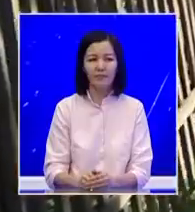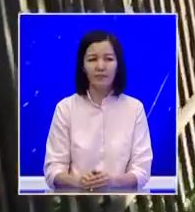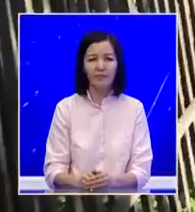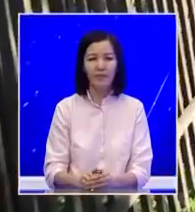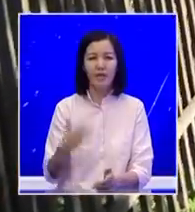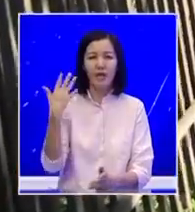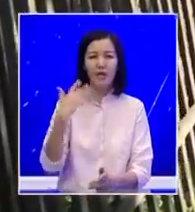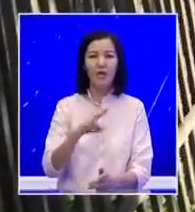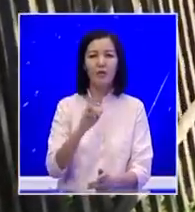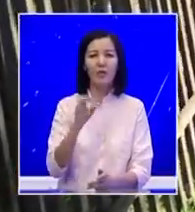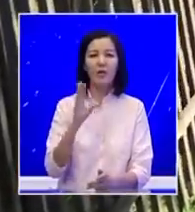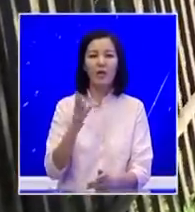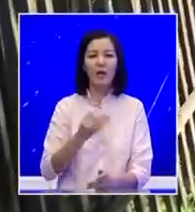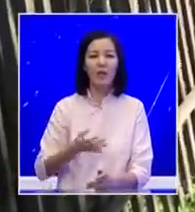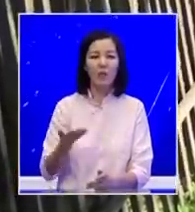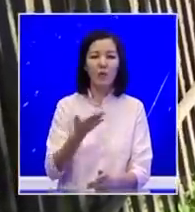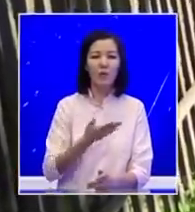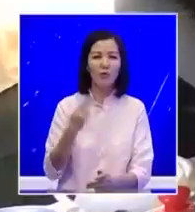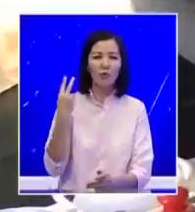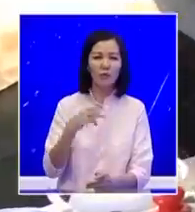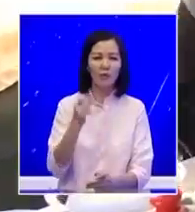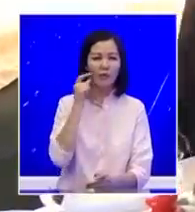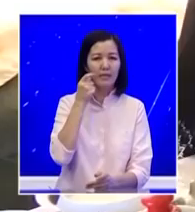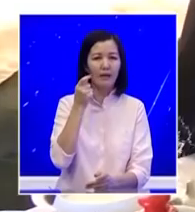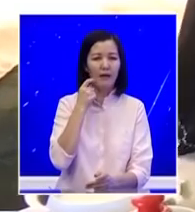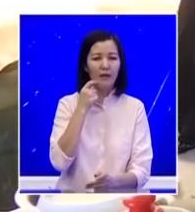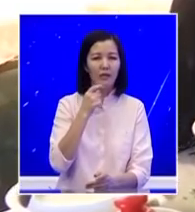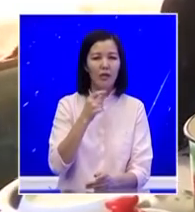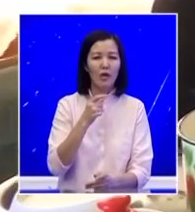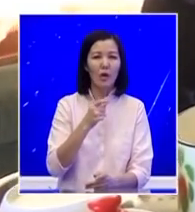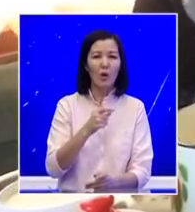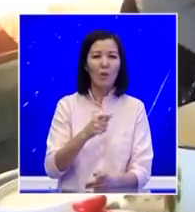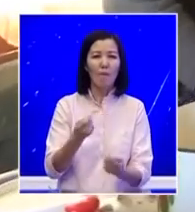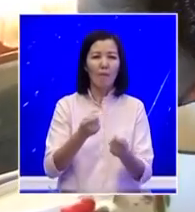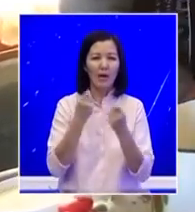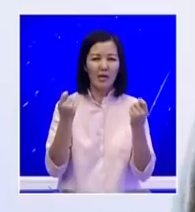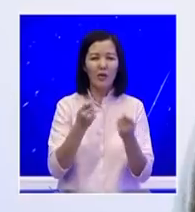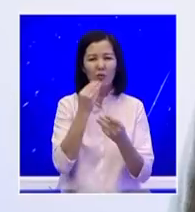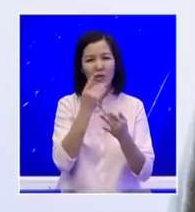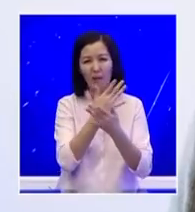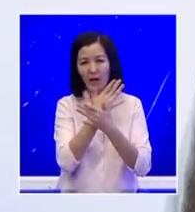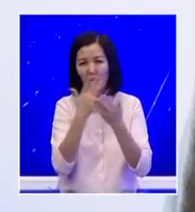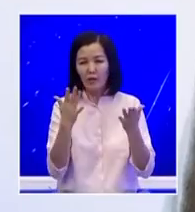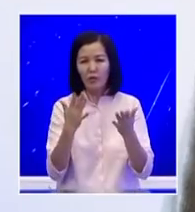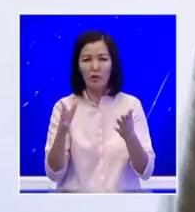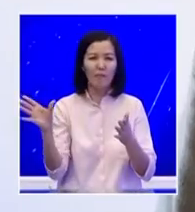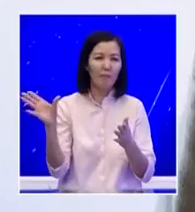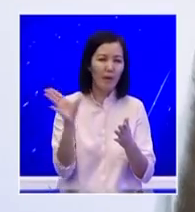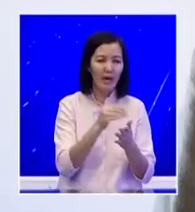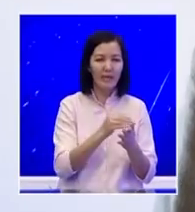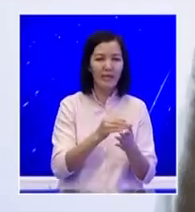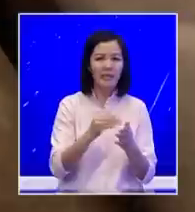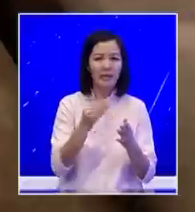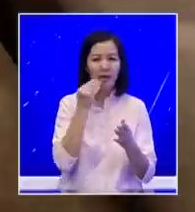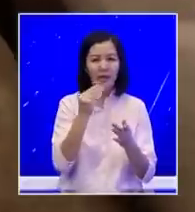Елу келі он, 25 келі қант, 25 келі күріш, 10 келі макарон, сұйық май мен шай және бар. Мұндай азық